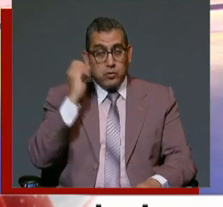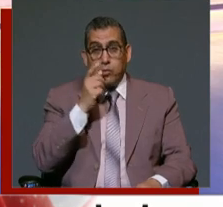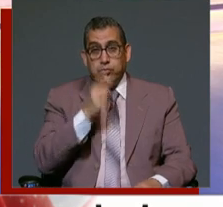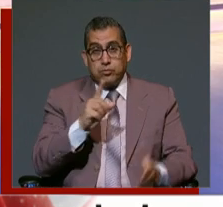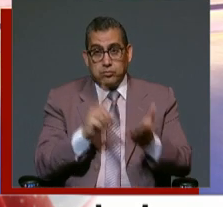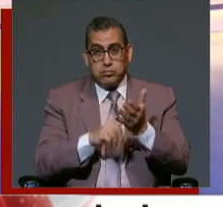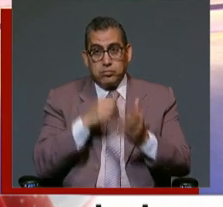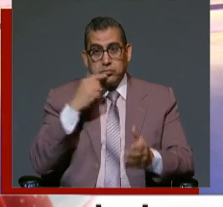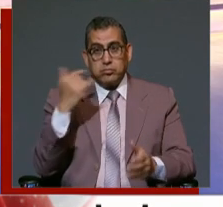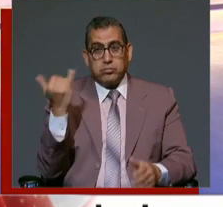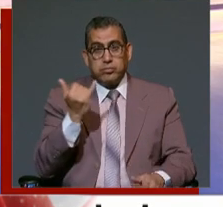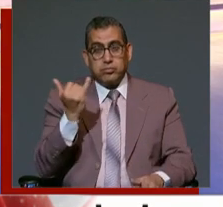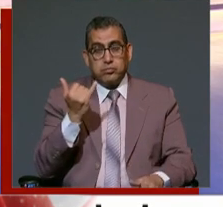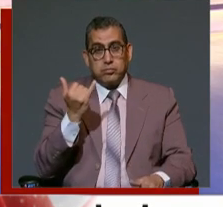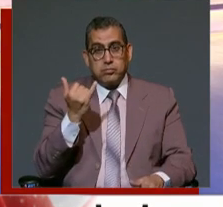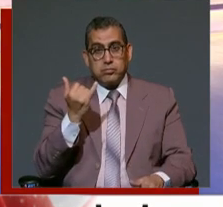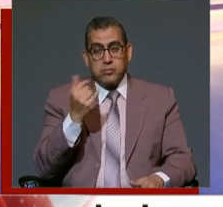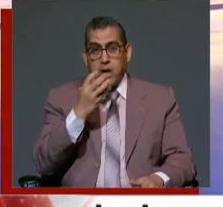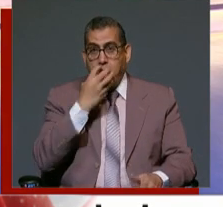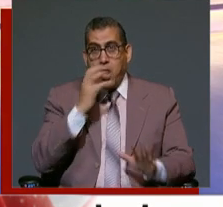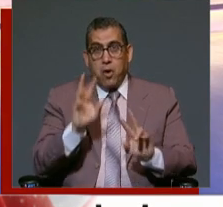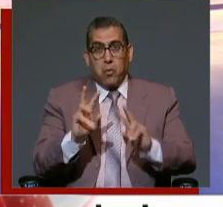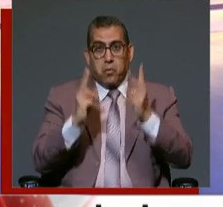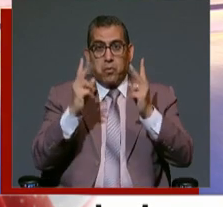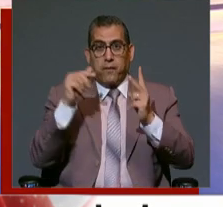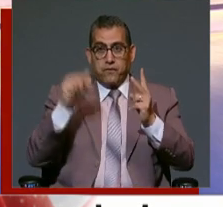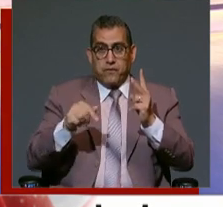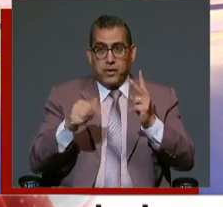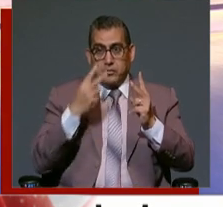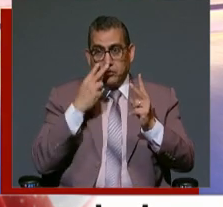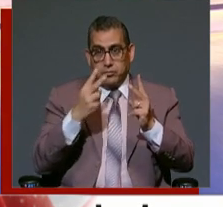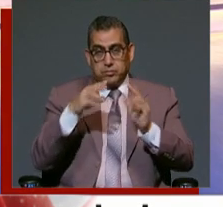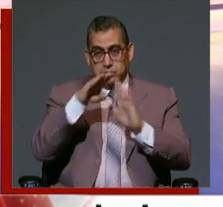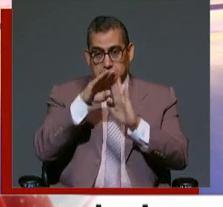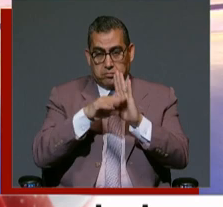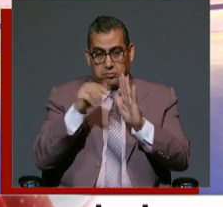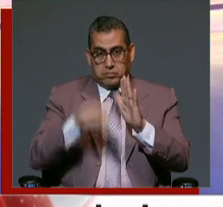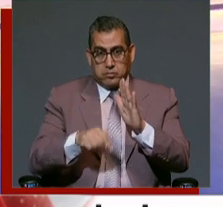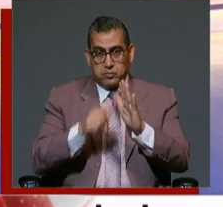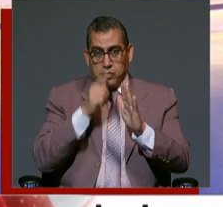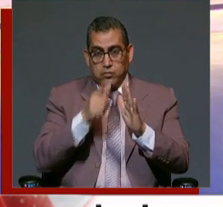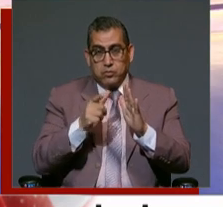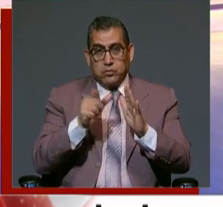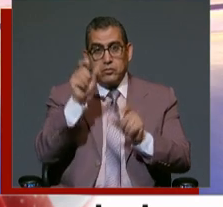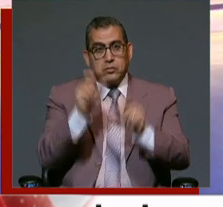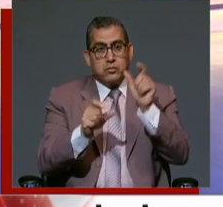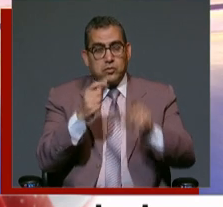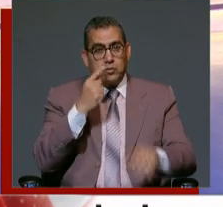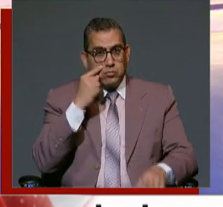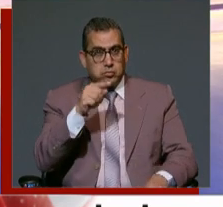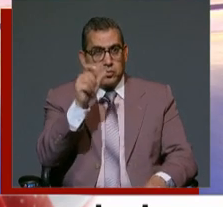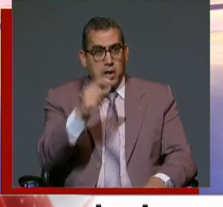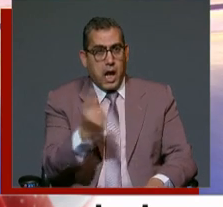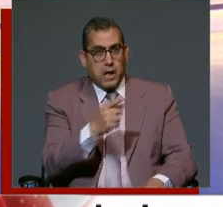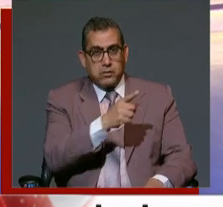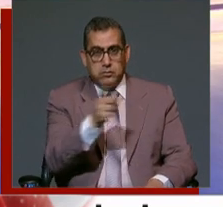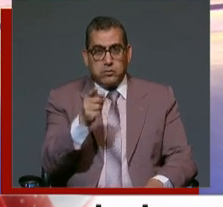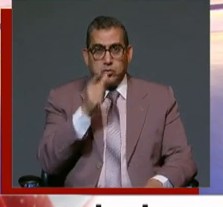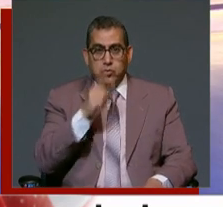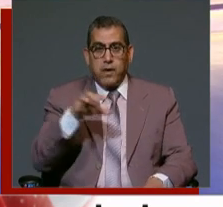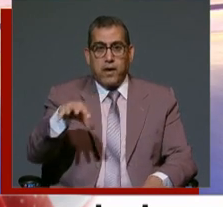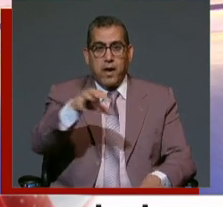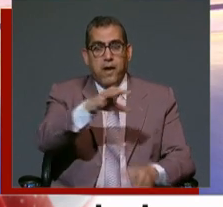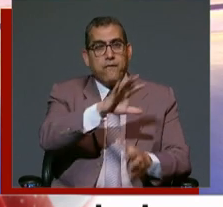التغيرات المناخية سواء يلحظها المواطنون العاديين يعني في كل مكان في